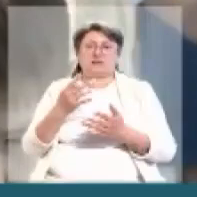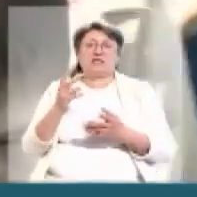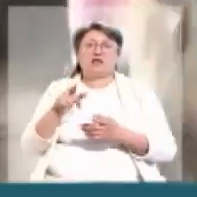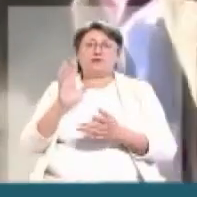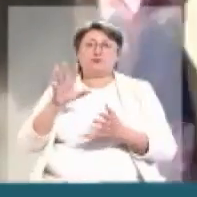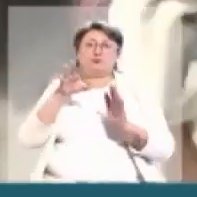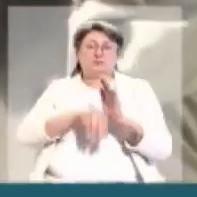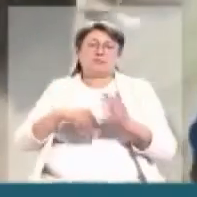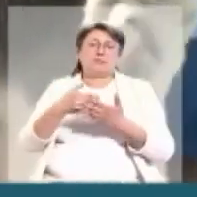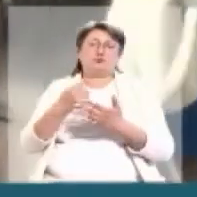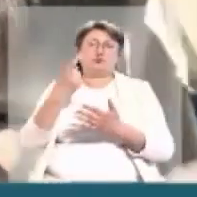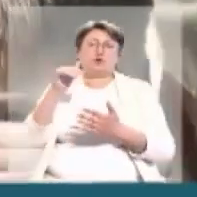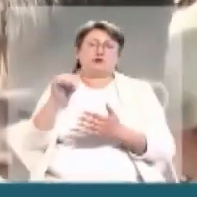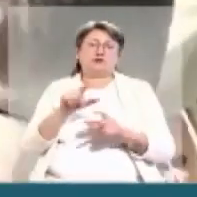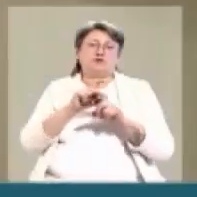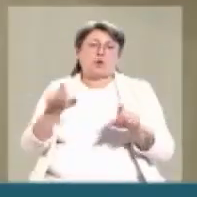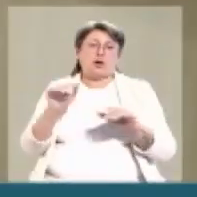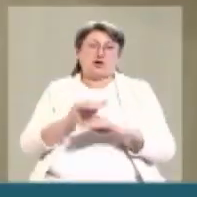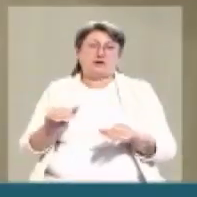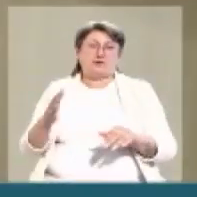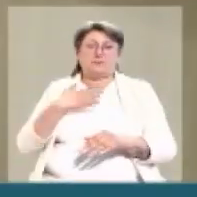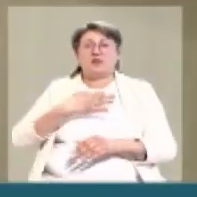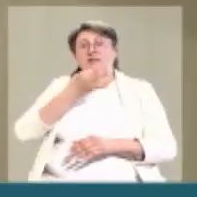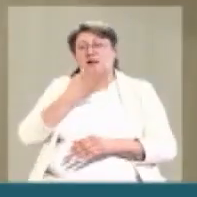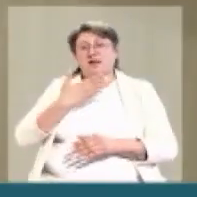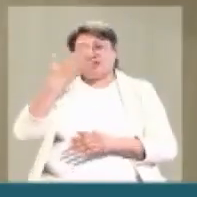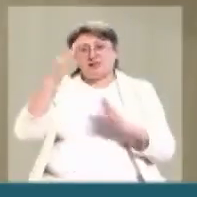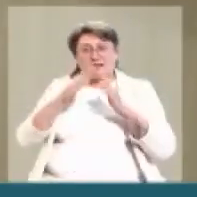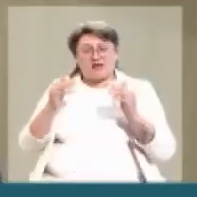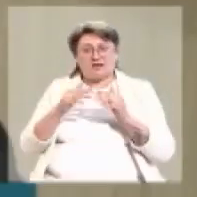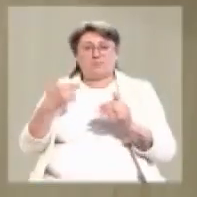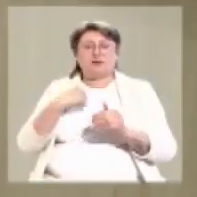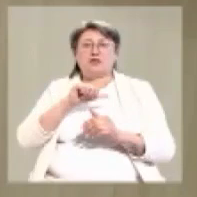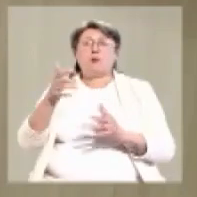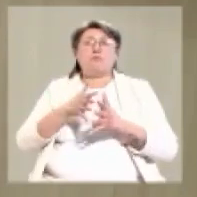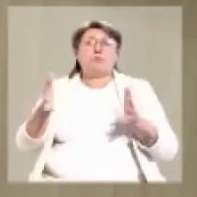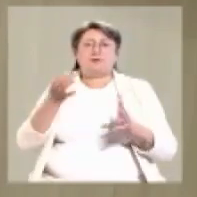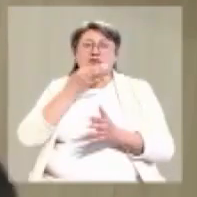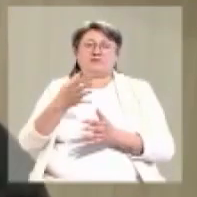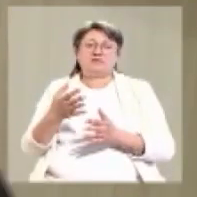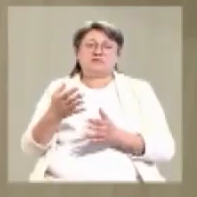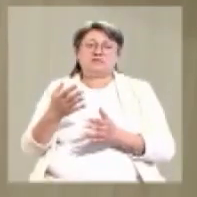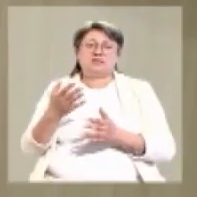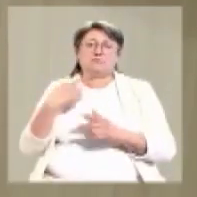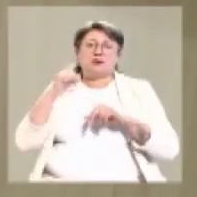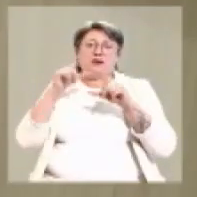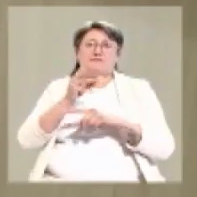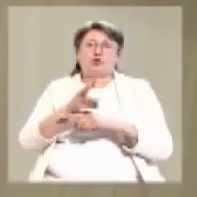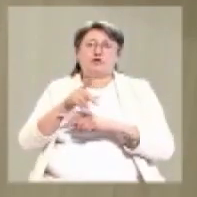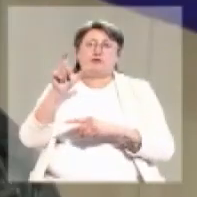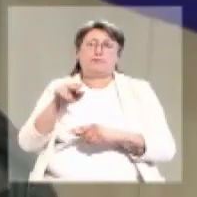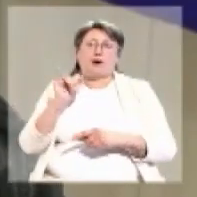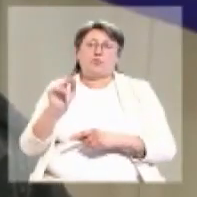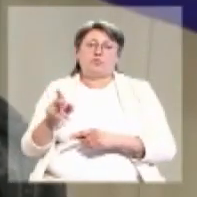будут задействованы почти 100 тысяч школьников. Мне нравится летний лагерь. Мне самое больше понравилось, что мы ходили в кино на